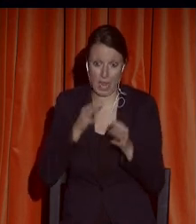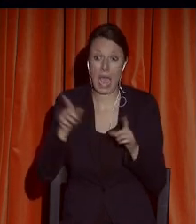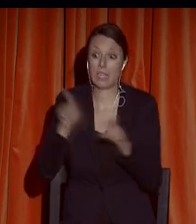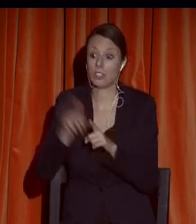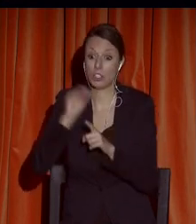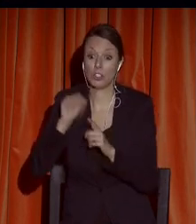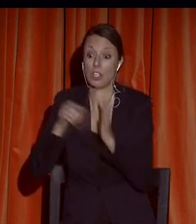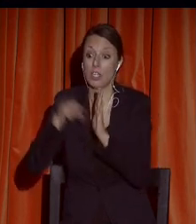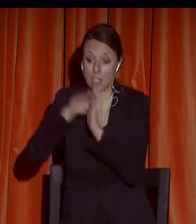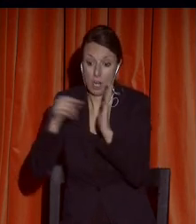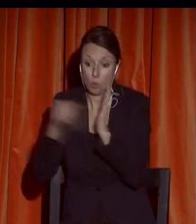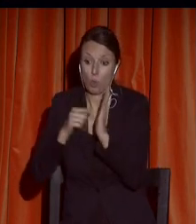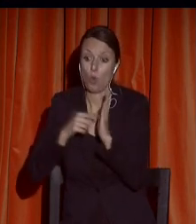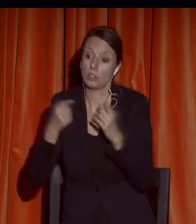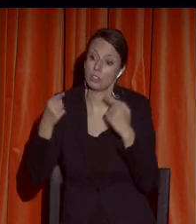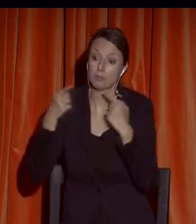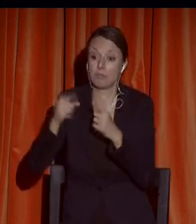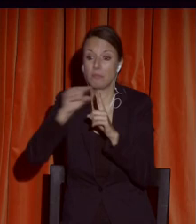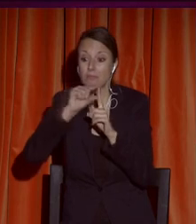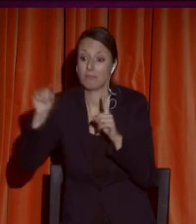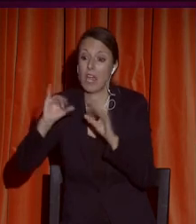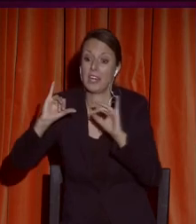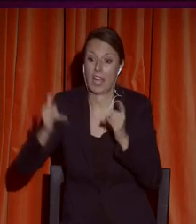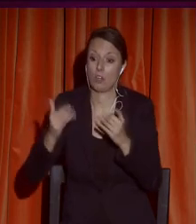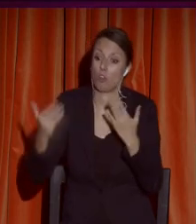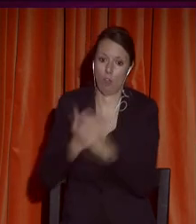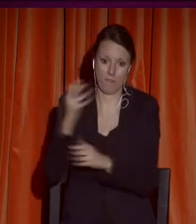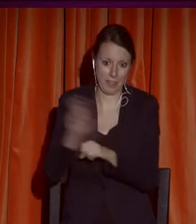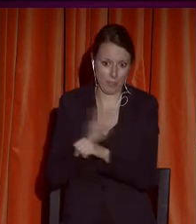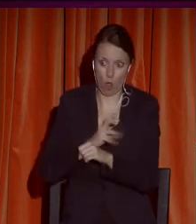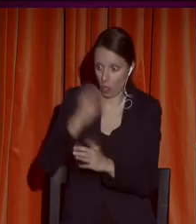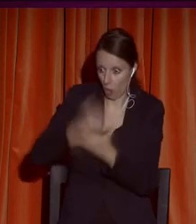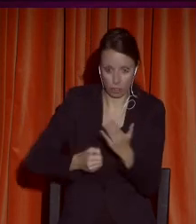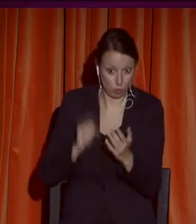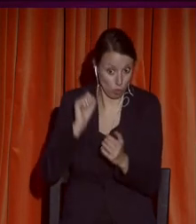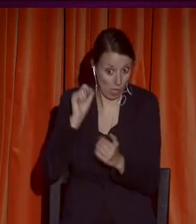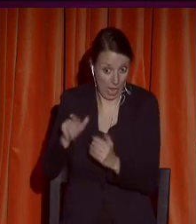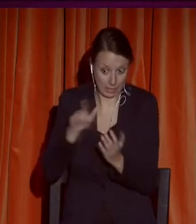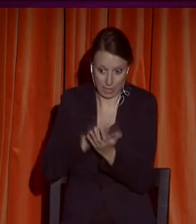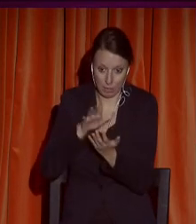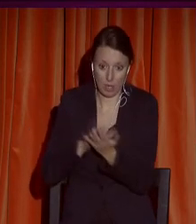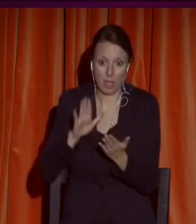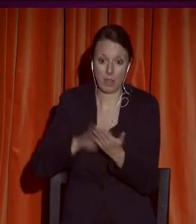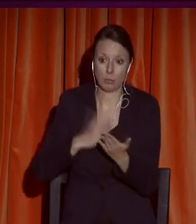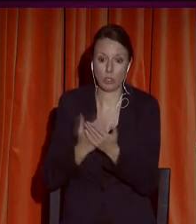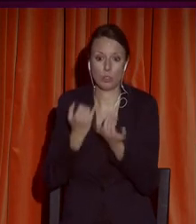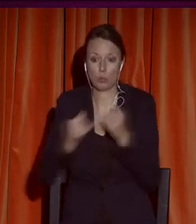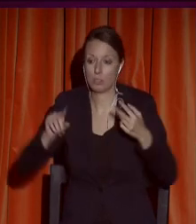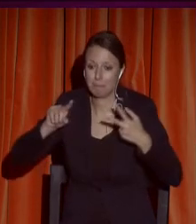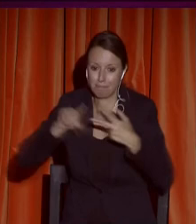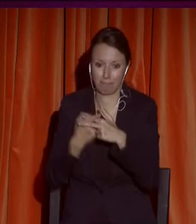wskazówki dotyczące wykorzystywania nowych technologii, zwłaszcza gdy idzie o inwigilację